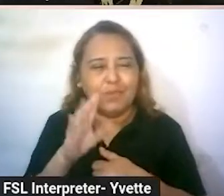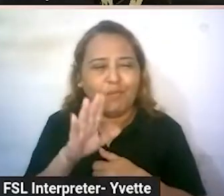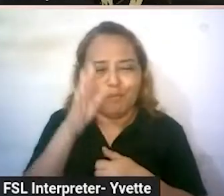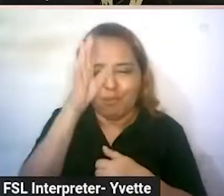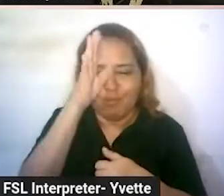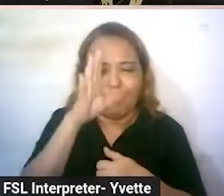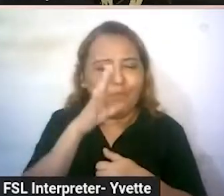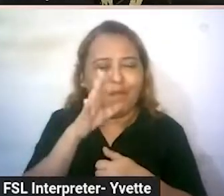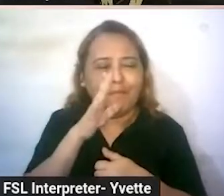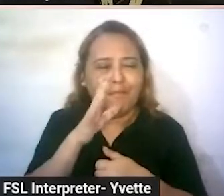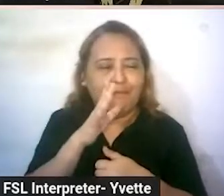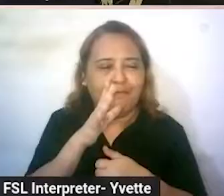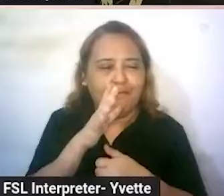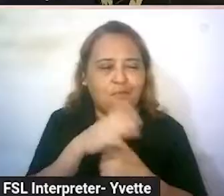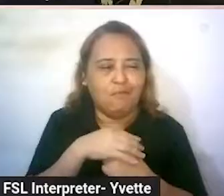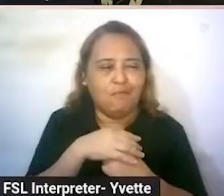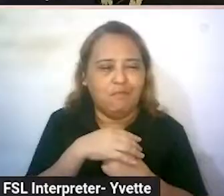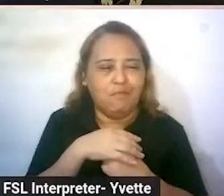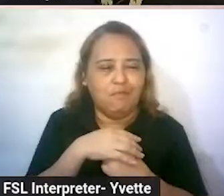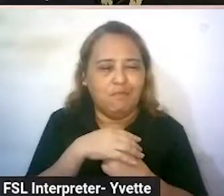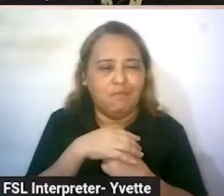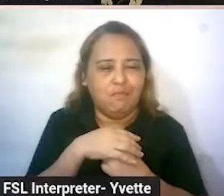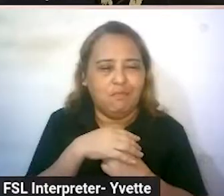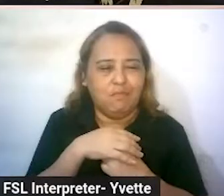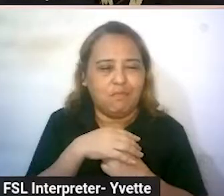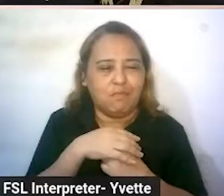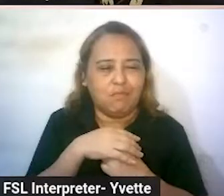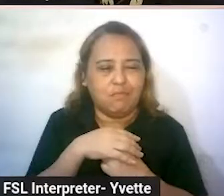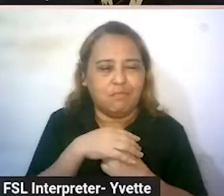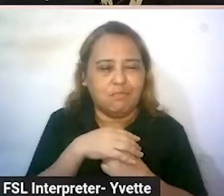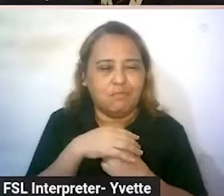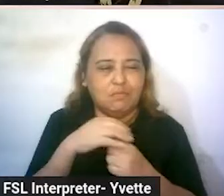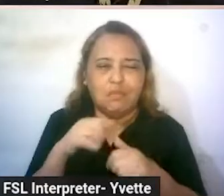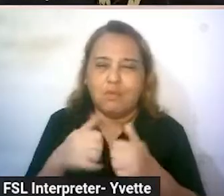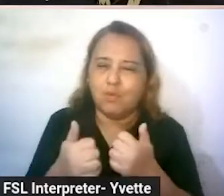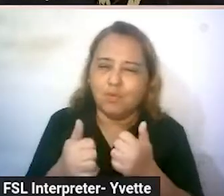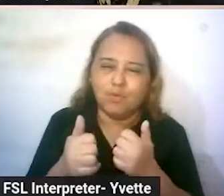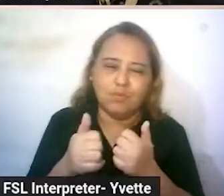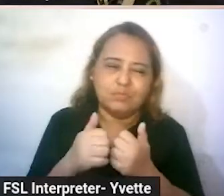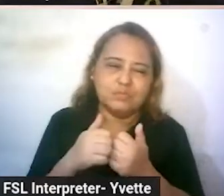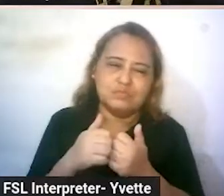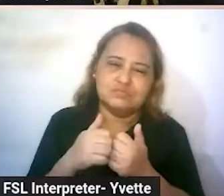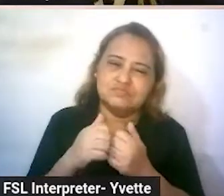parang merong pagsisisi. So, paano kayong dalawa ng mami mo?